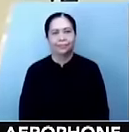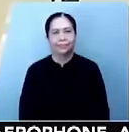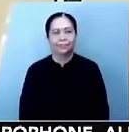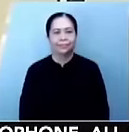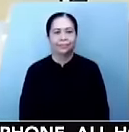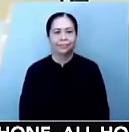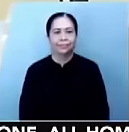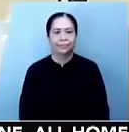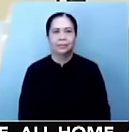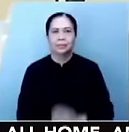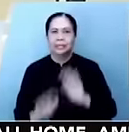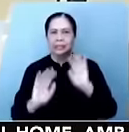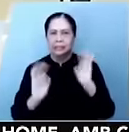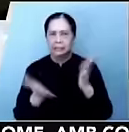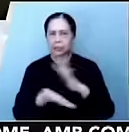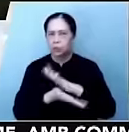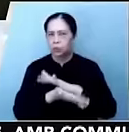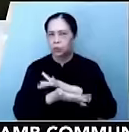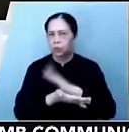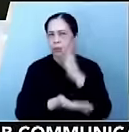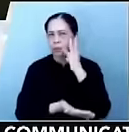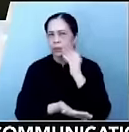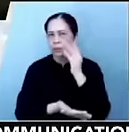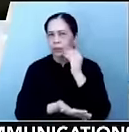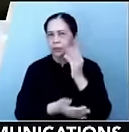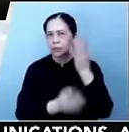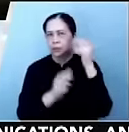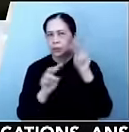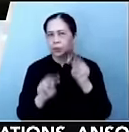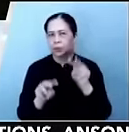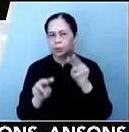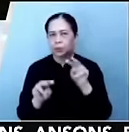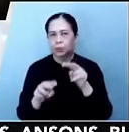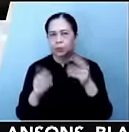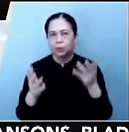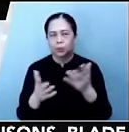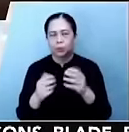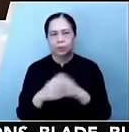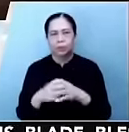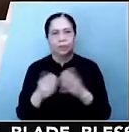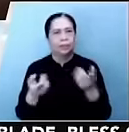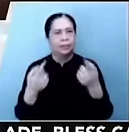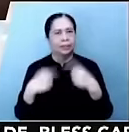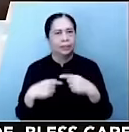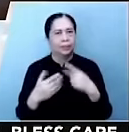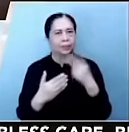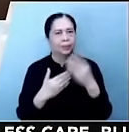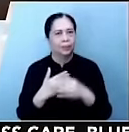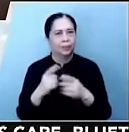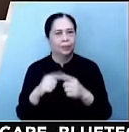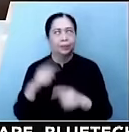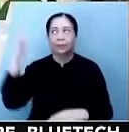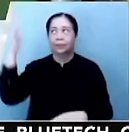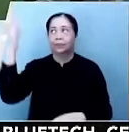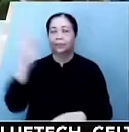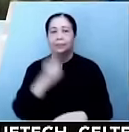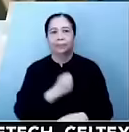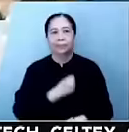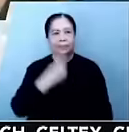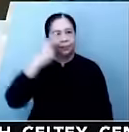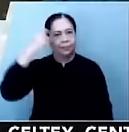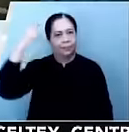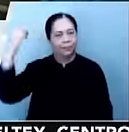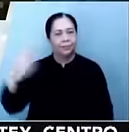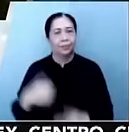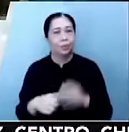Mala-COVID lockdown ang senaryo na mapapanood sa mga padating na episode ng Abot Kamay na Pangarap. Kaya